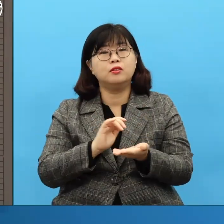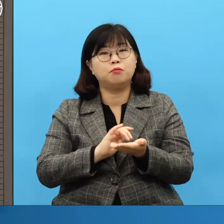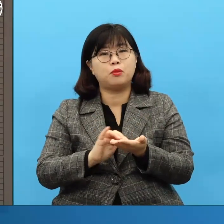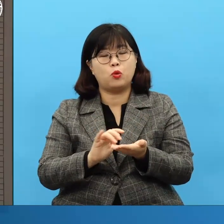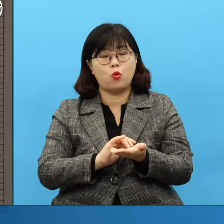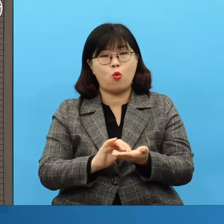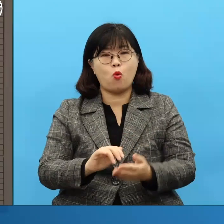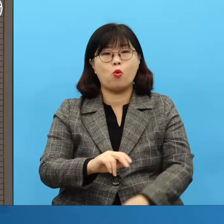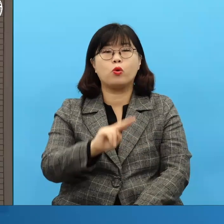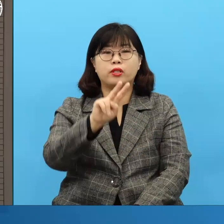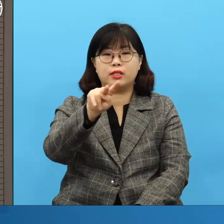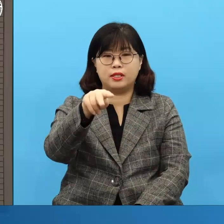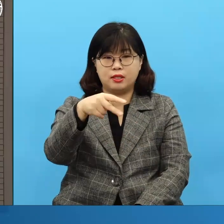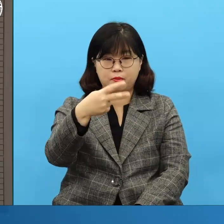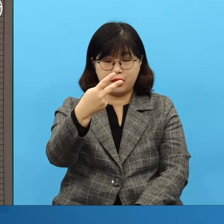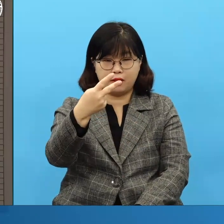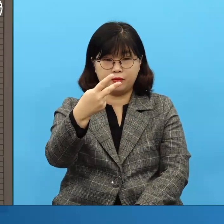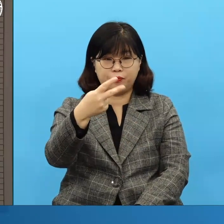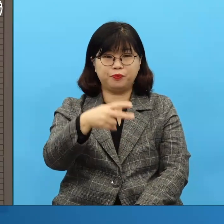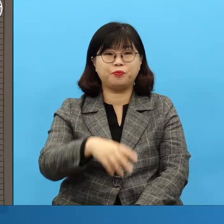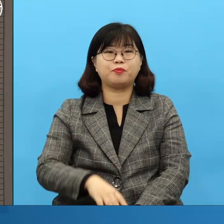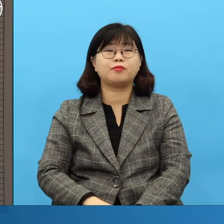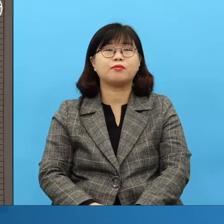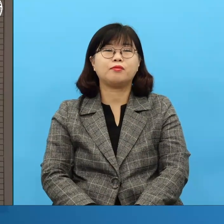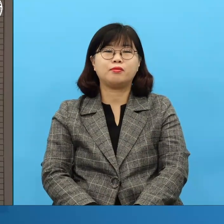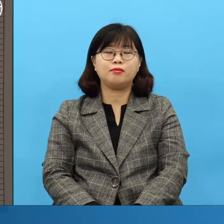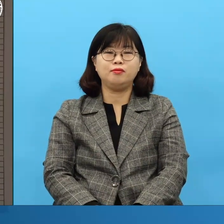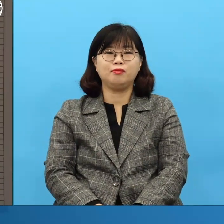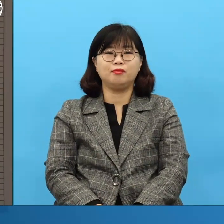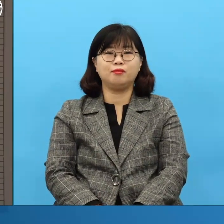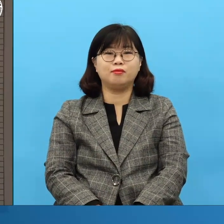말씀 함께 고백합니다.